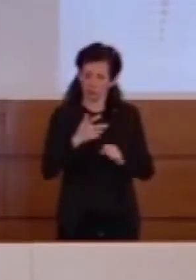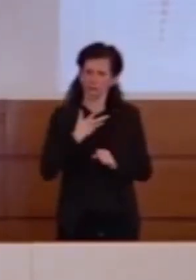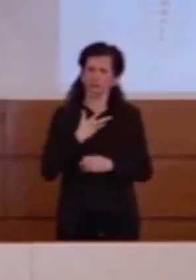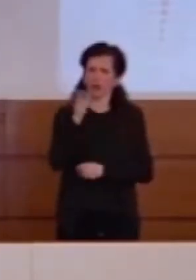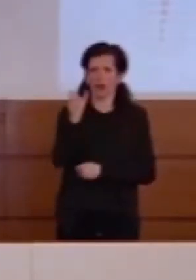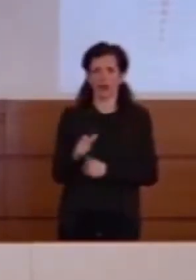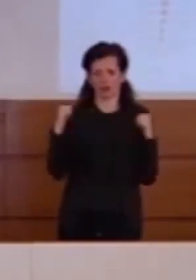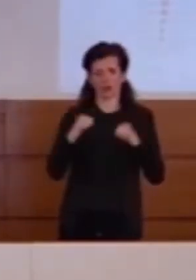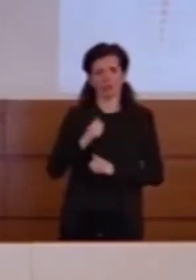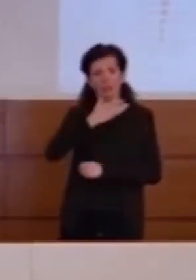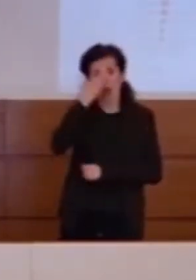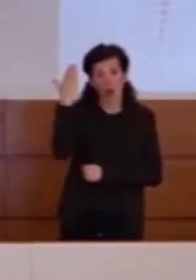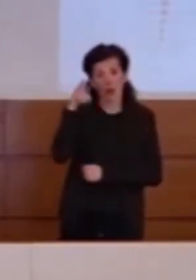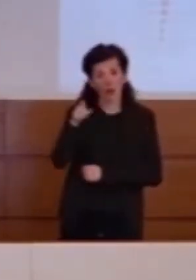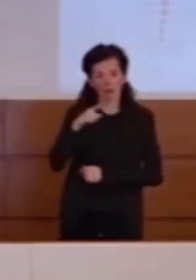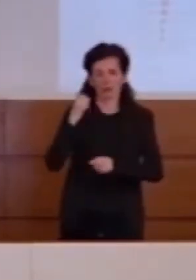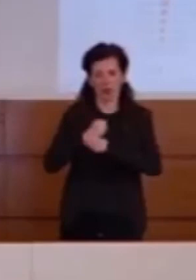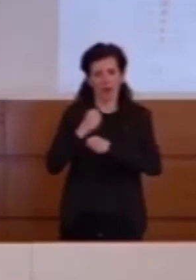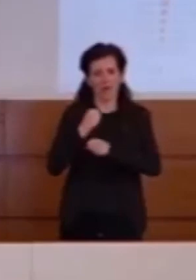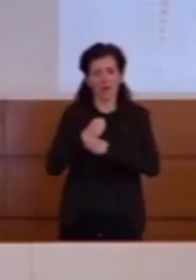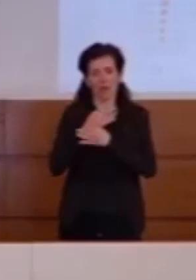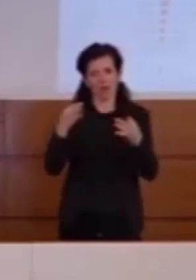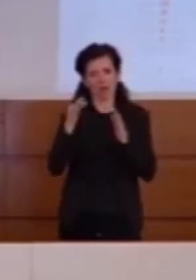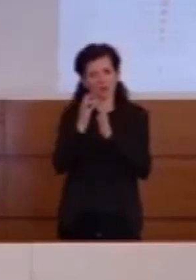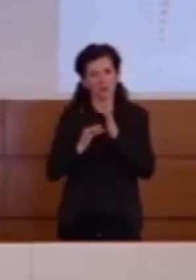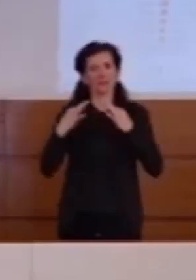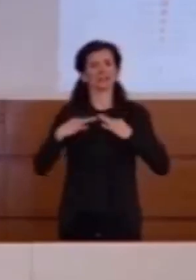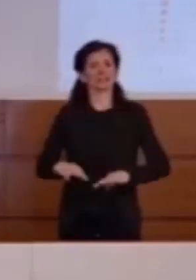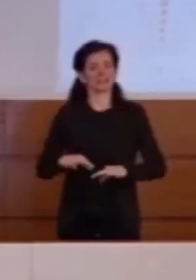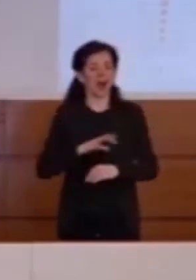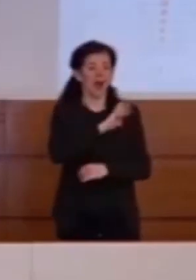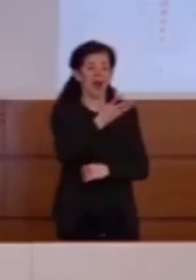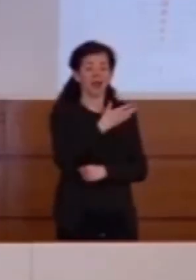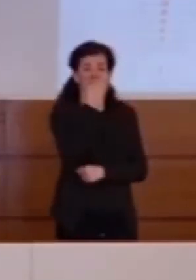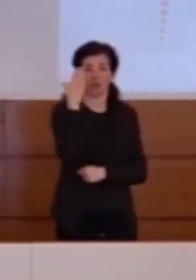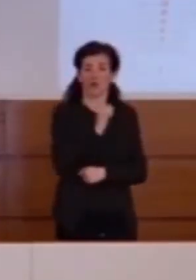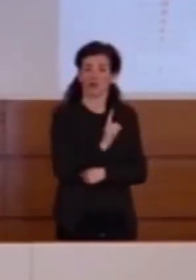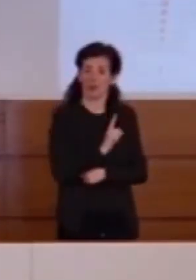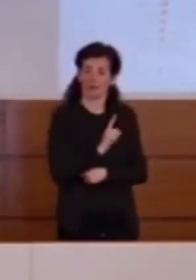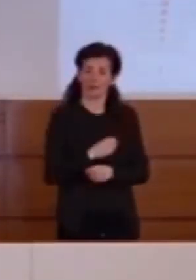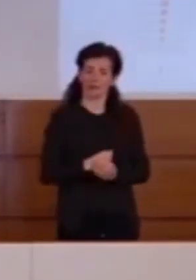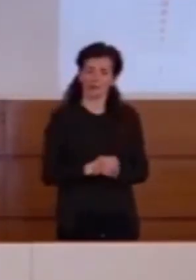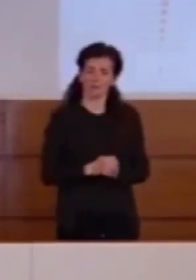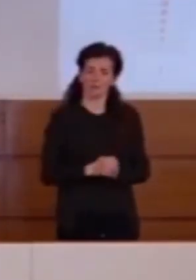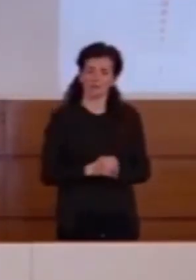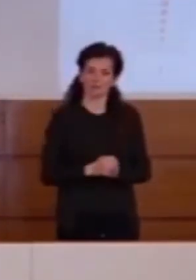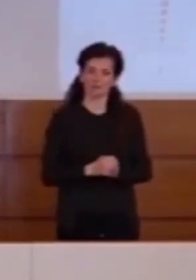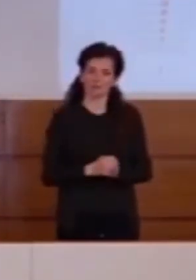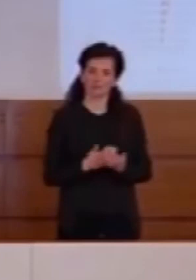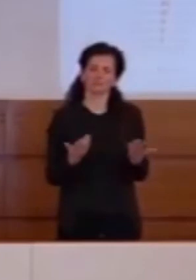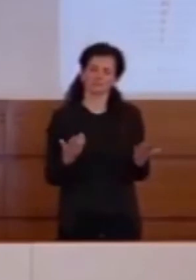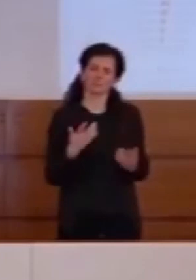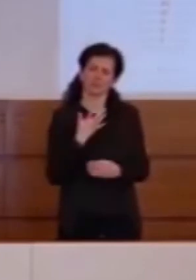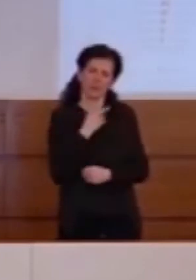stato il commissario straordinario domenico arcuri e imporre il prezzo massimo per legge 50 centesimi al pezzo il prezzo finale di vendita al